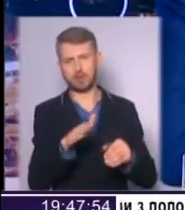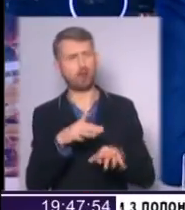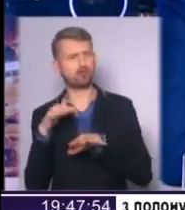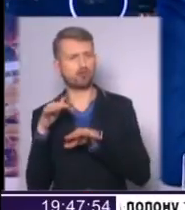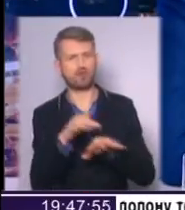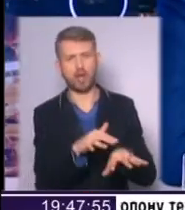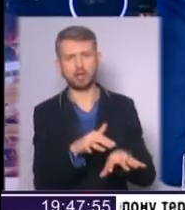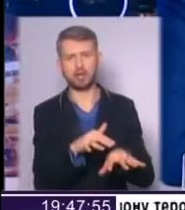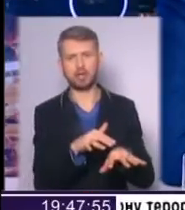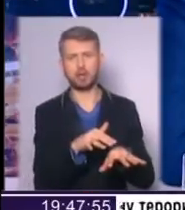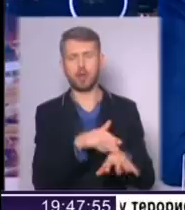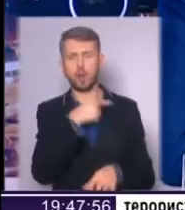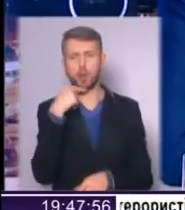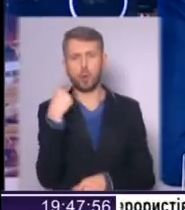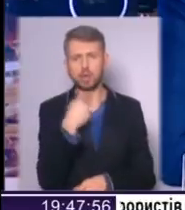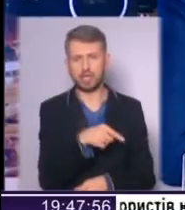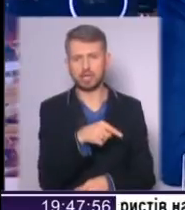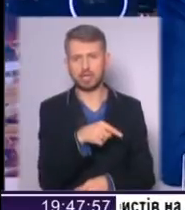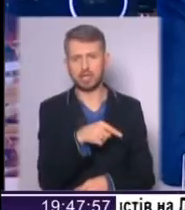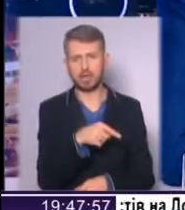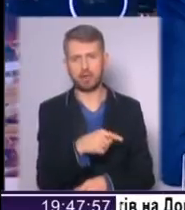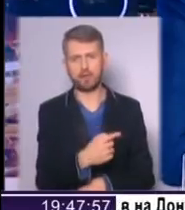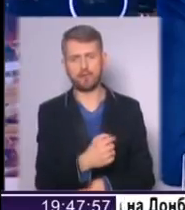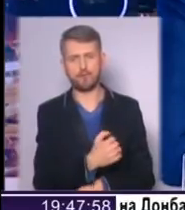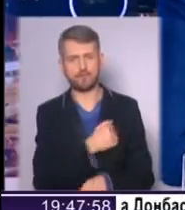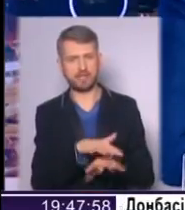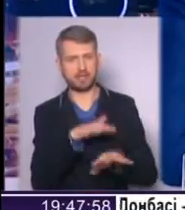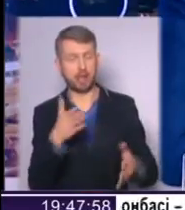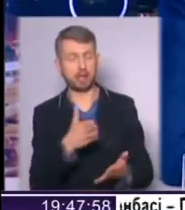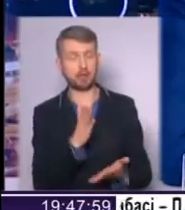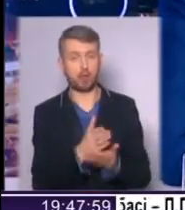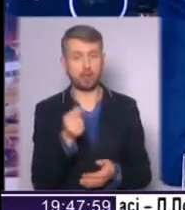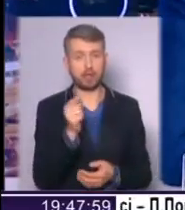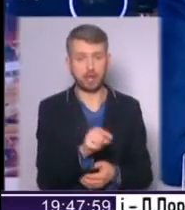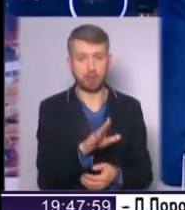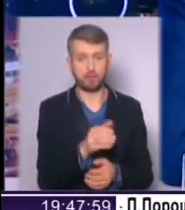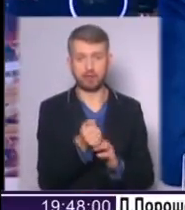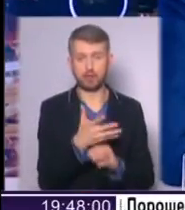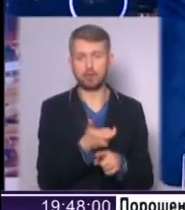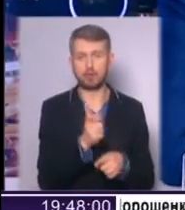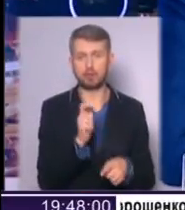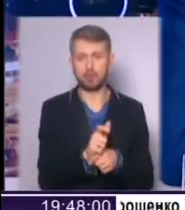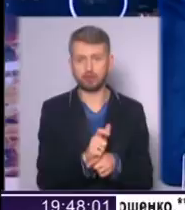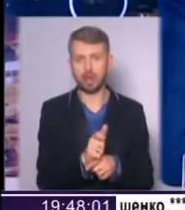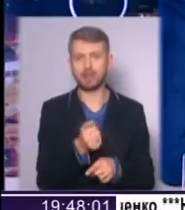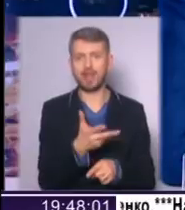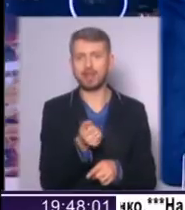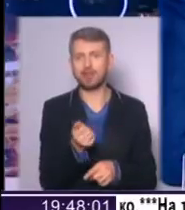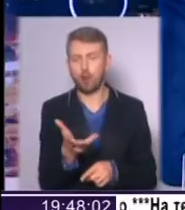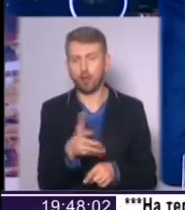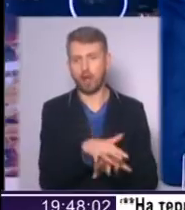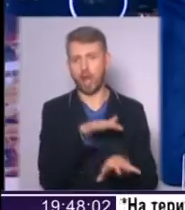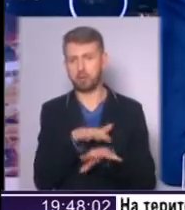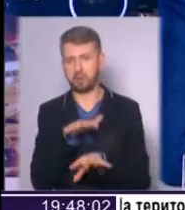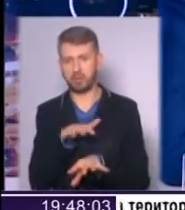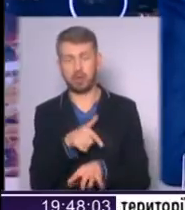штурмувати російські війська, які знаходяться там в кількості більше декількох армій. Я говорю тільки